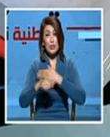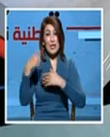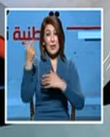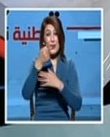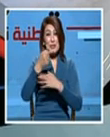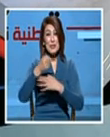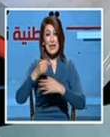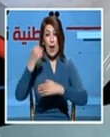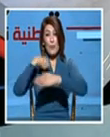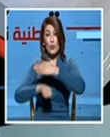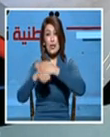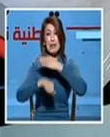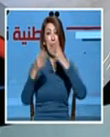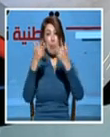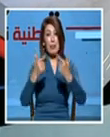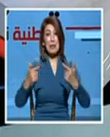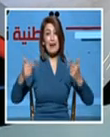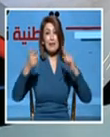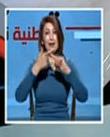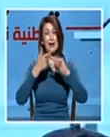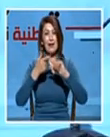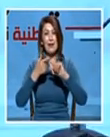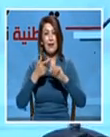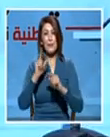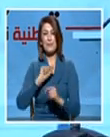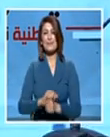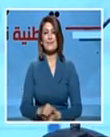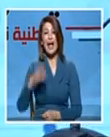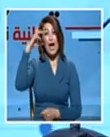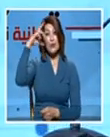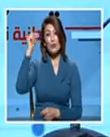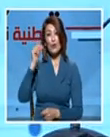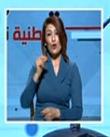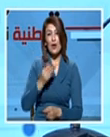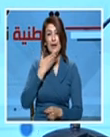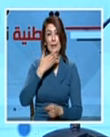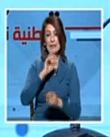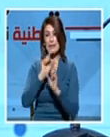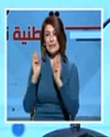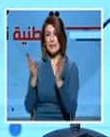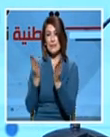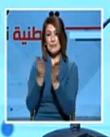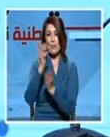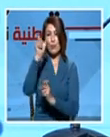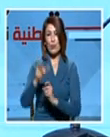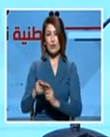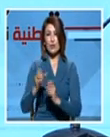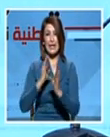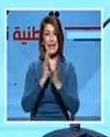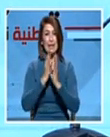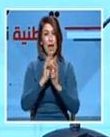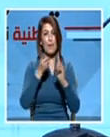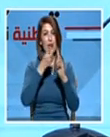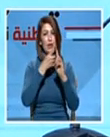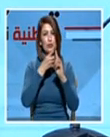تاع ولادات دكتور سليم بن صالح شنو نجيك لك انت والقطاع الخاص كيفاش ايضا نتعامل مع هذا